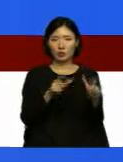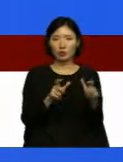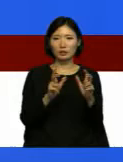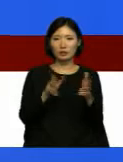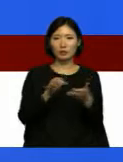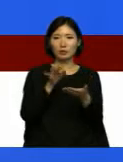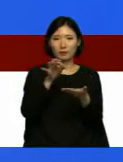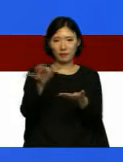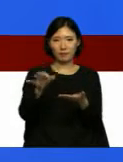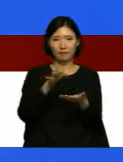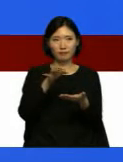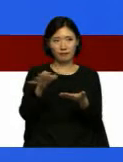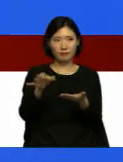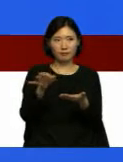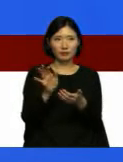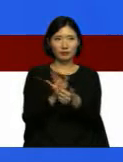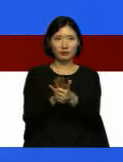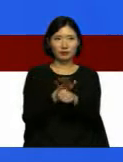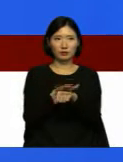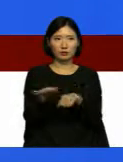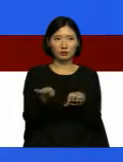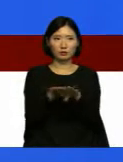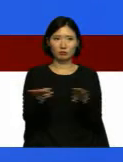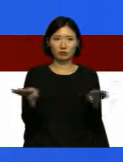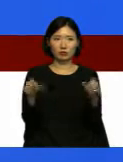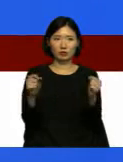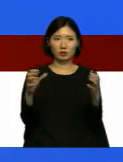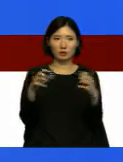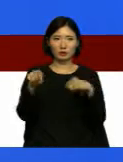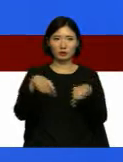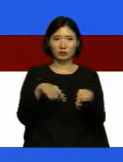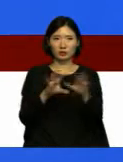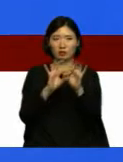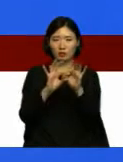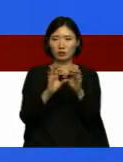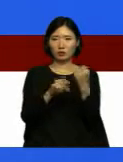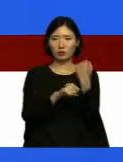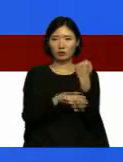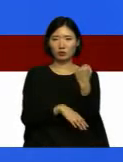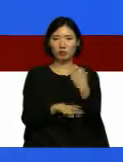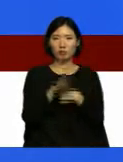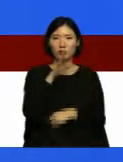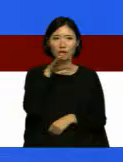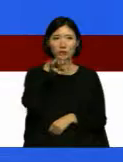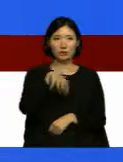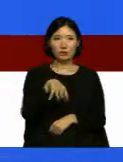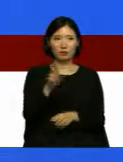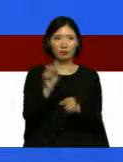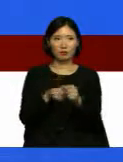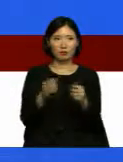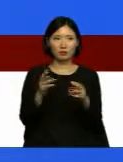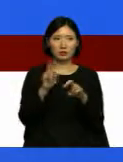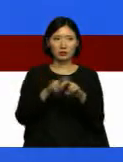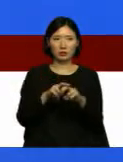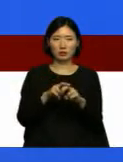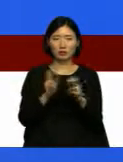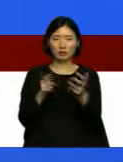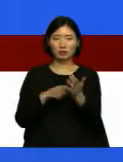비용을 지원하는 방식을 통해 수평적 협치 관계를 토대로 현장형